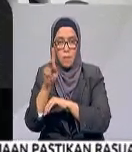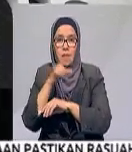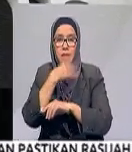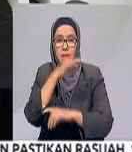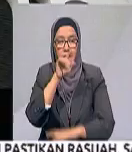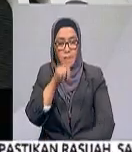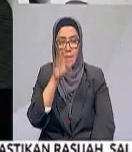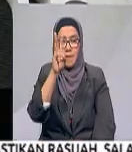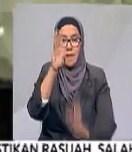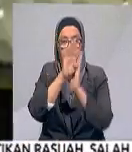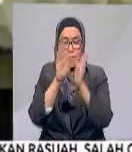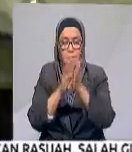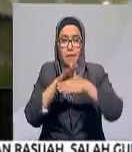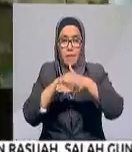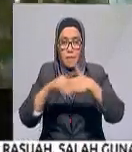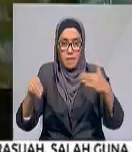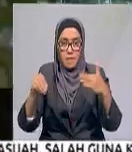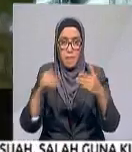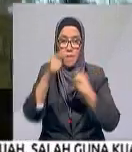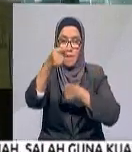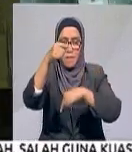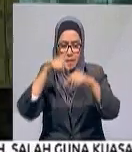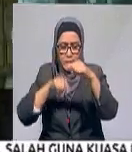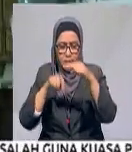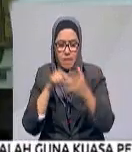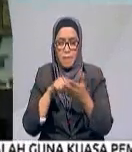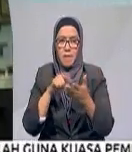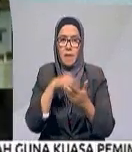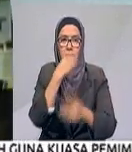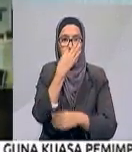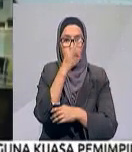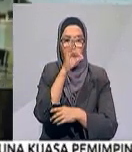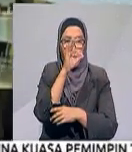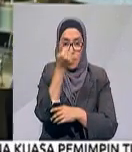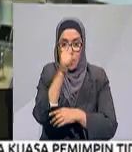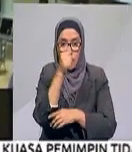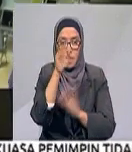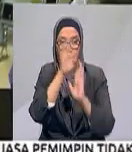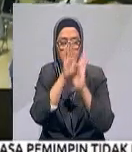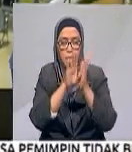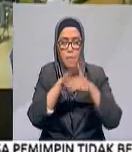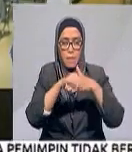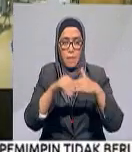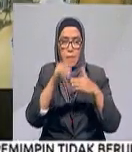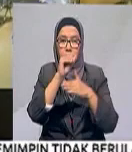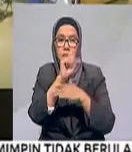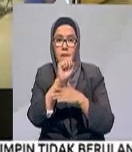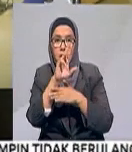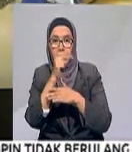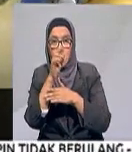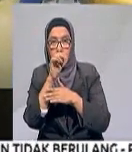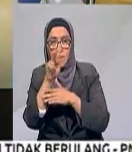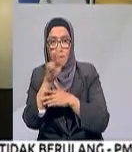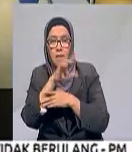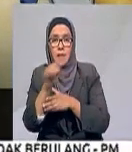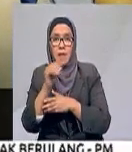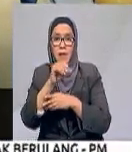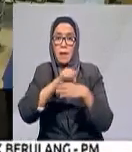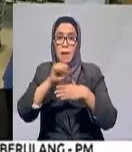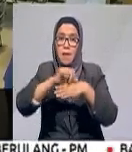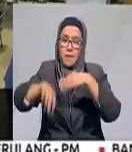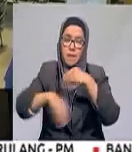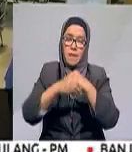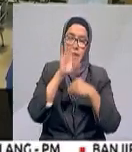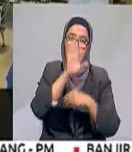bilion. Pecahannya terdiri daripada RM10 bilion sukuk dan saham keutamaan sebanyak RM9.9 bilion serta wang